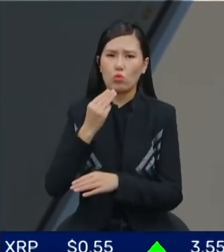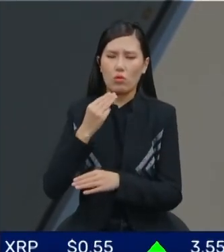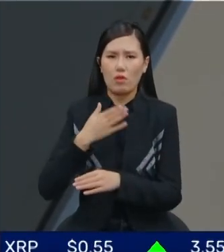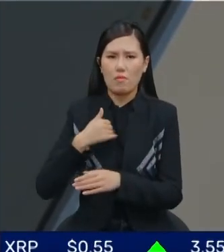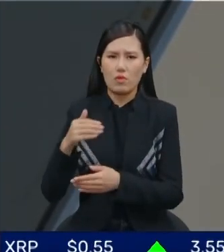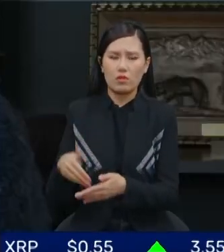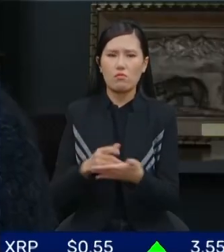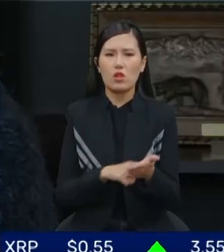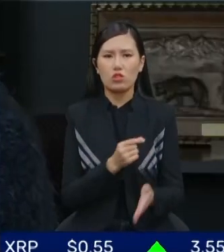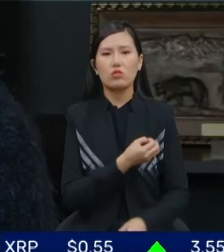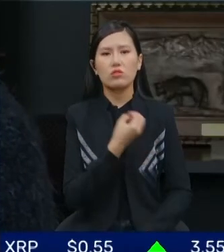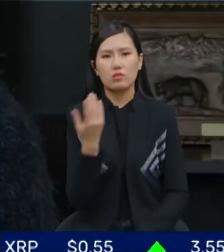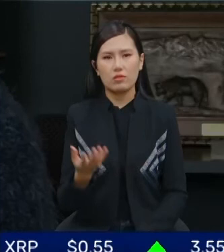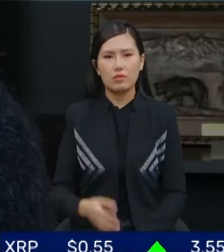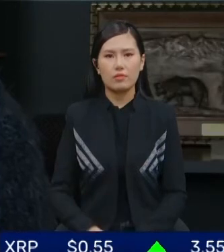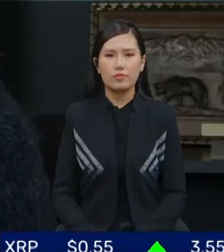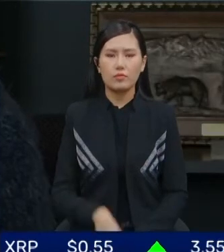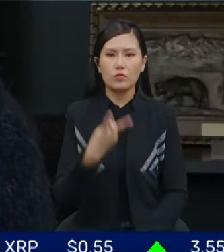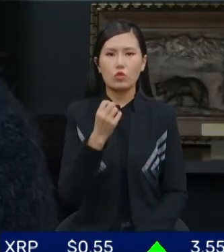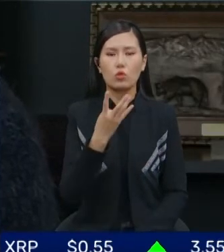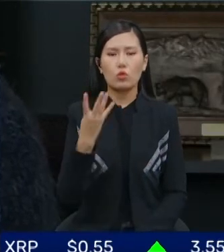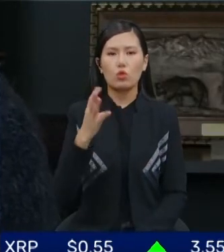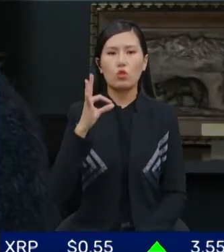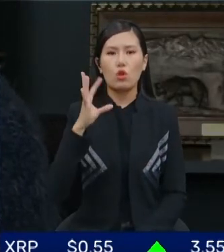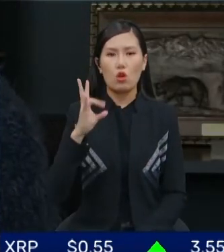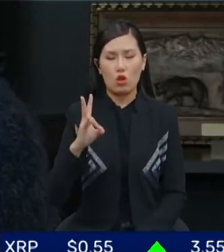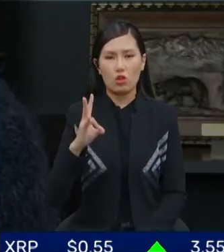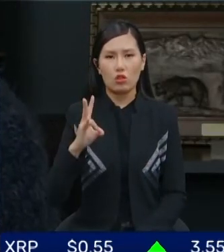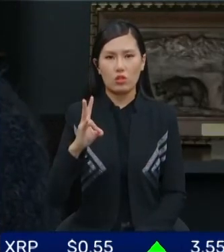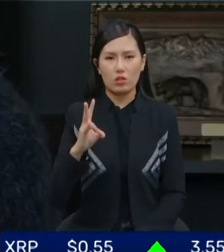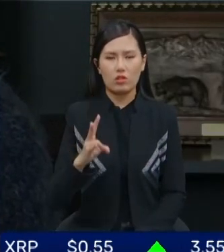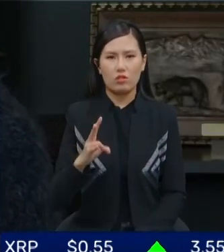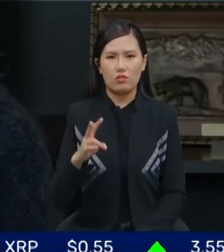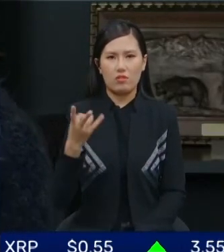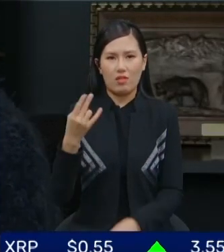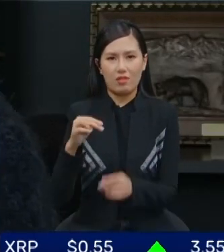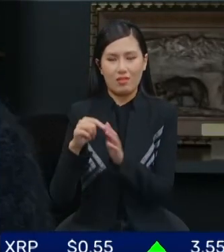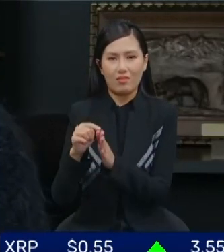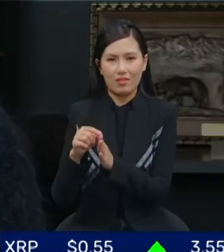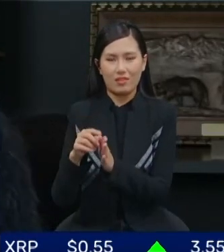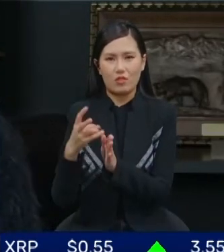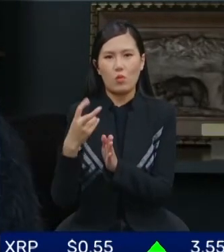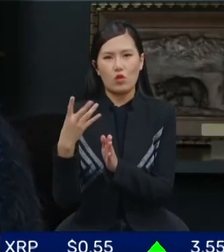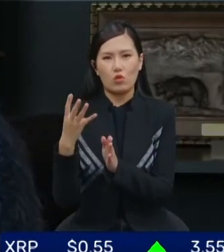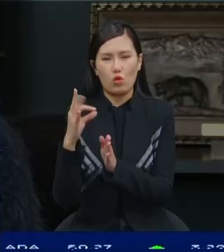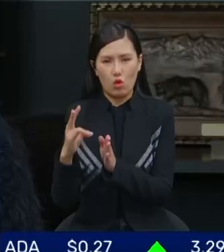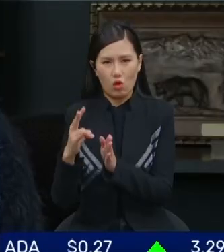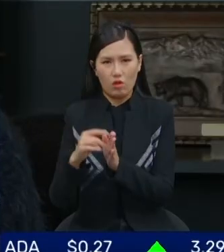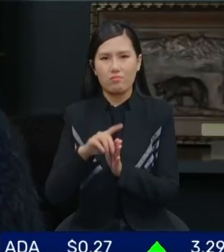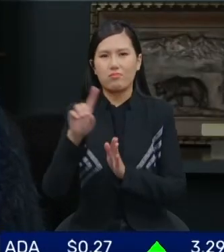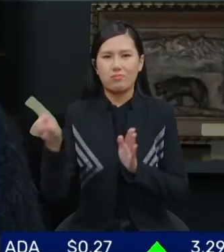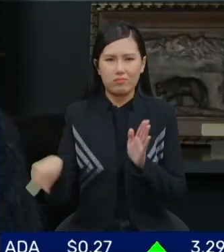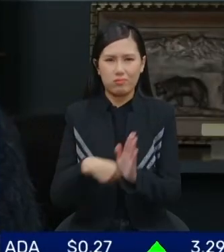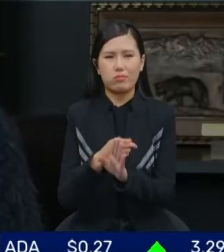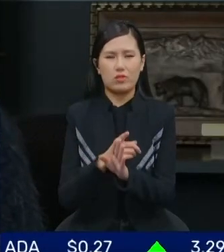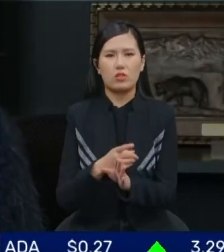хэллээ. За ер нь бол 2024 оны хугацаанд 6 ширхэгл барилга барих юм байна залуучуудад